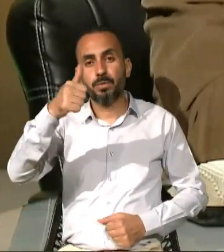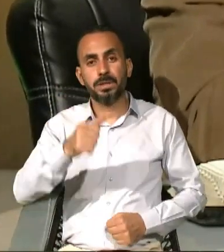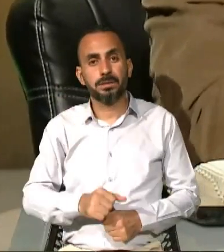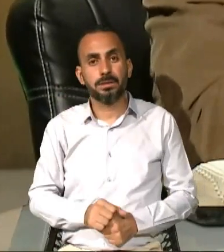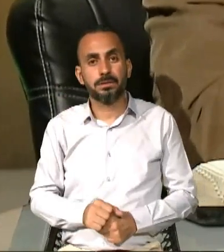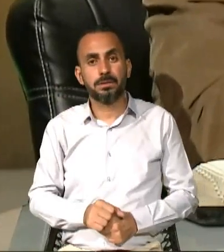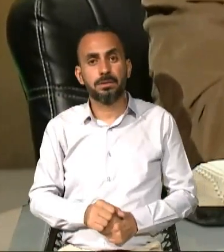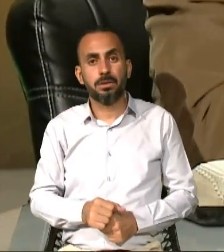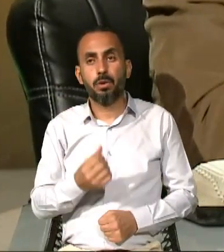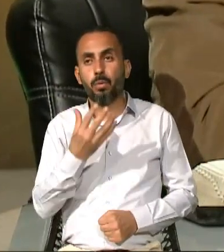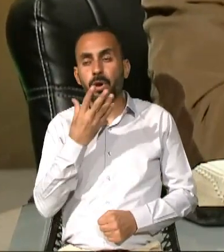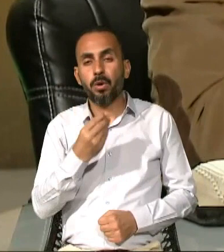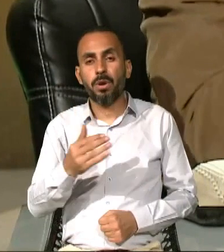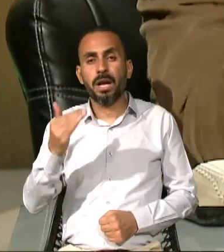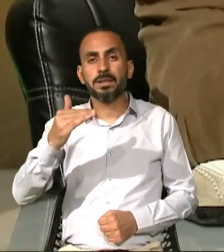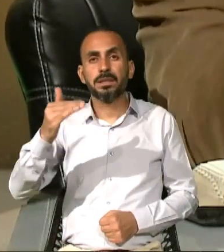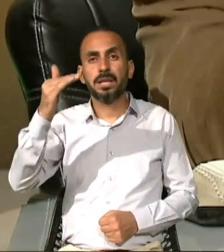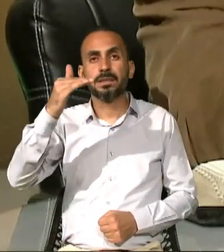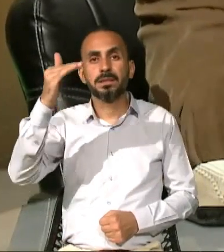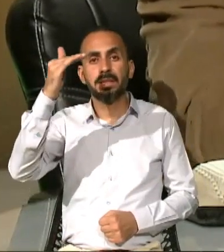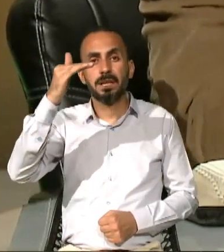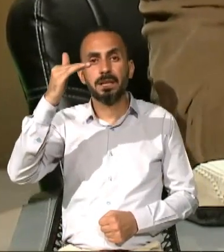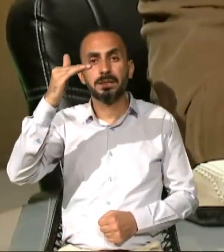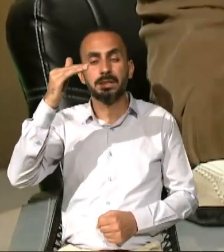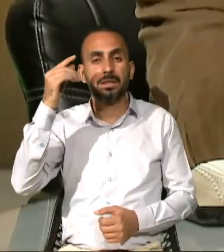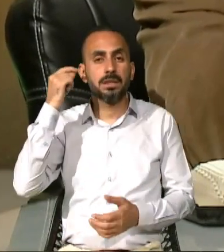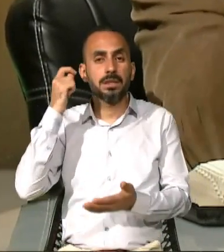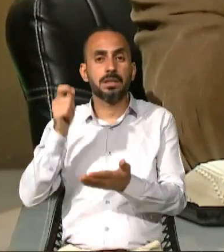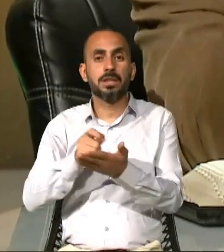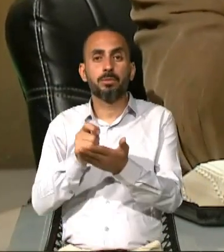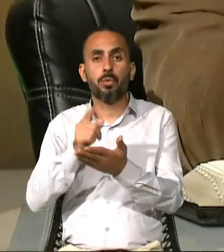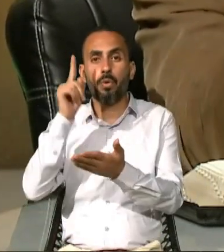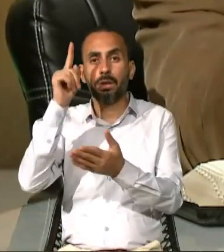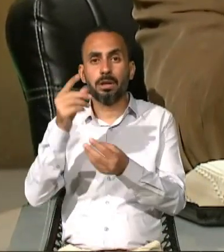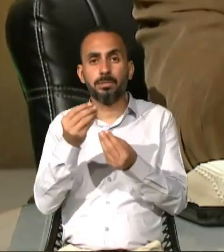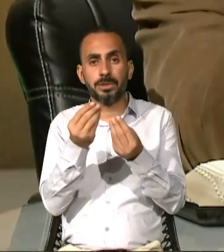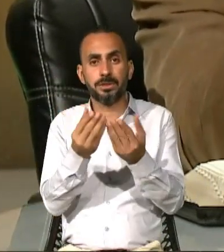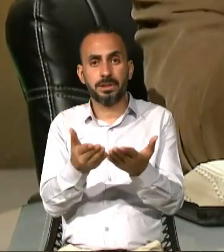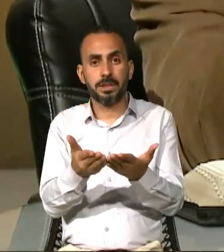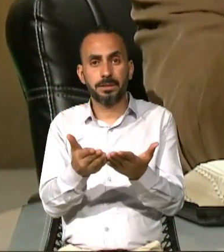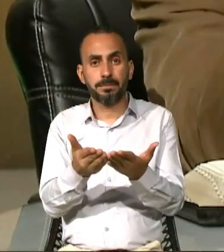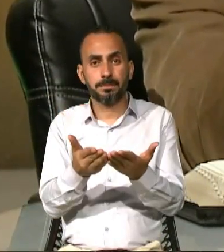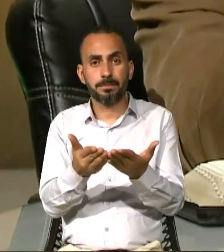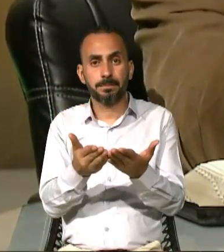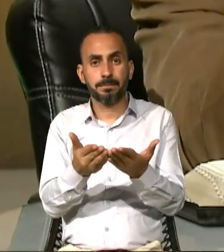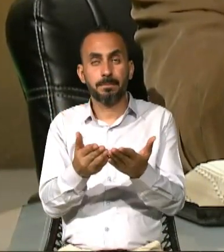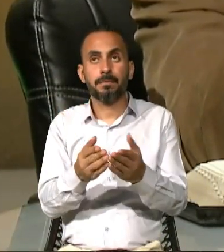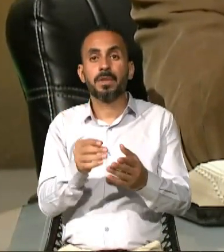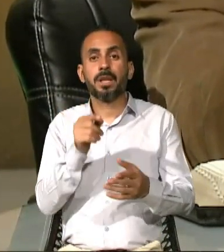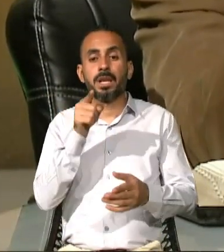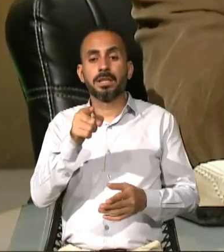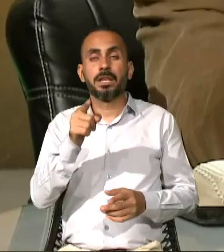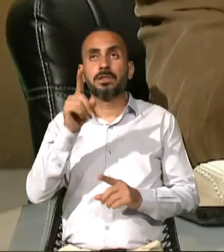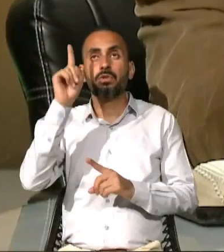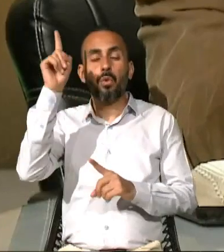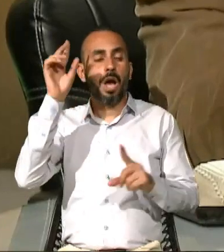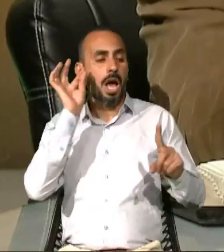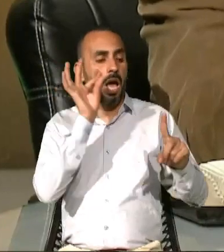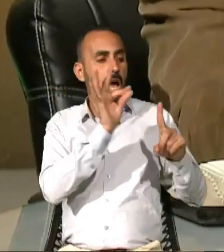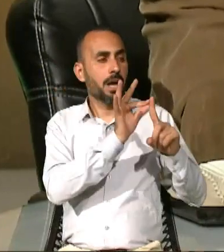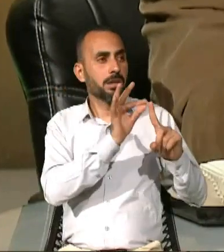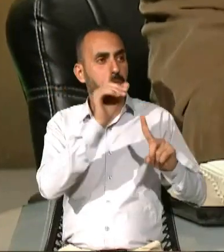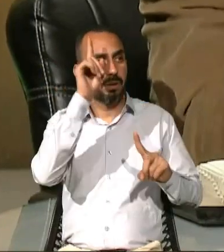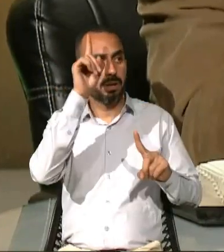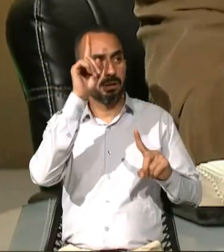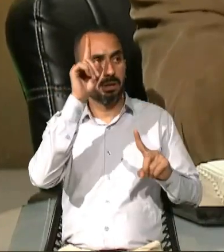أروع نبوة ربنا يدهاني إن أقول لكل مشاهد عزيز، قصد الله إنك تكون في السماء، لأن الله لم يخلق